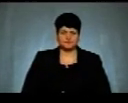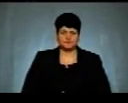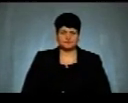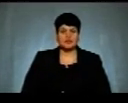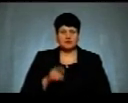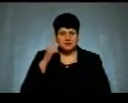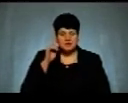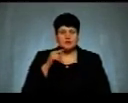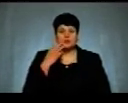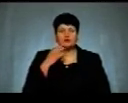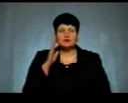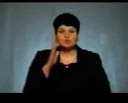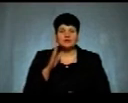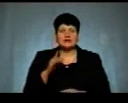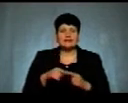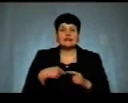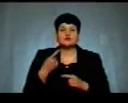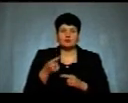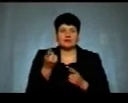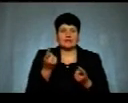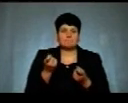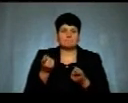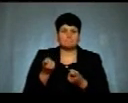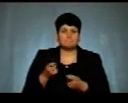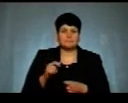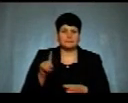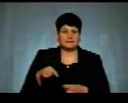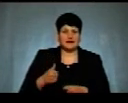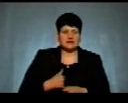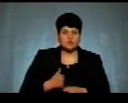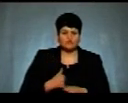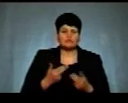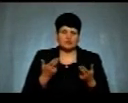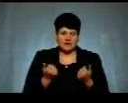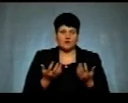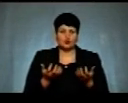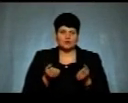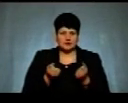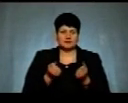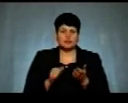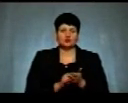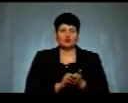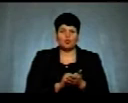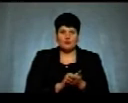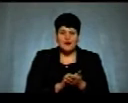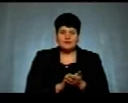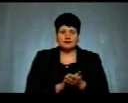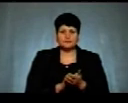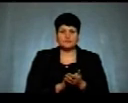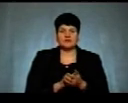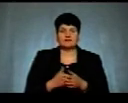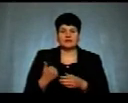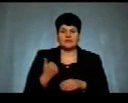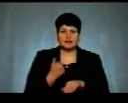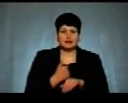вже, коли відбуватиметься наступний призов? Так, отриманий директивний документ від Генерального